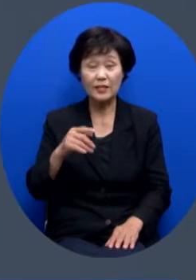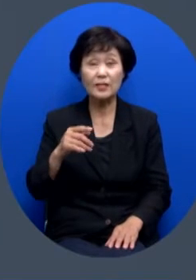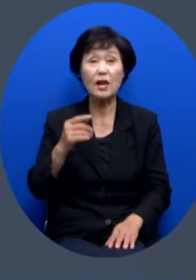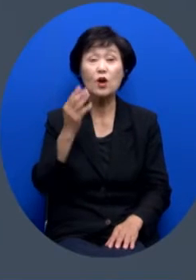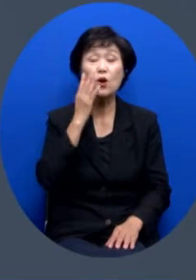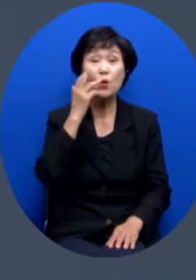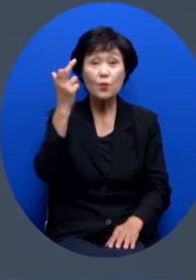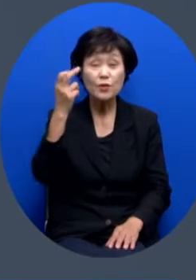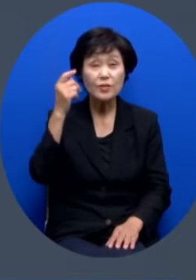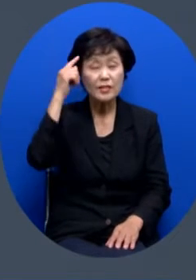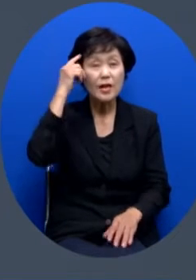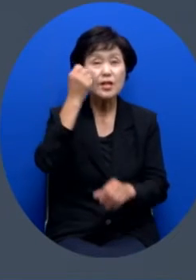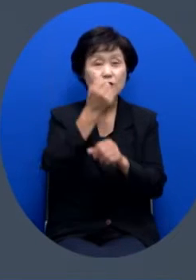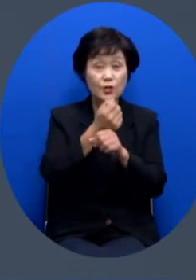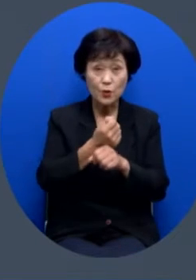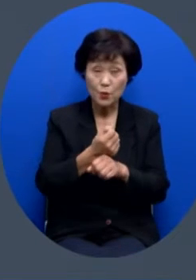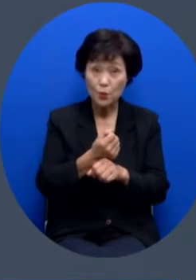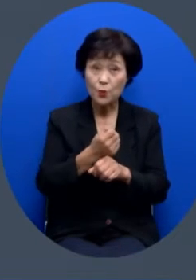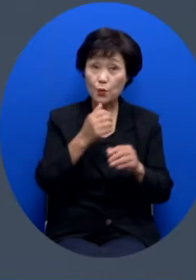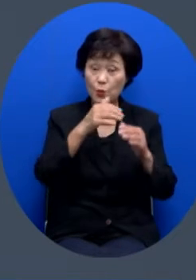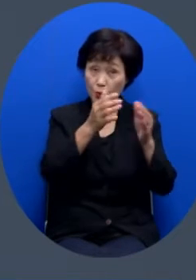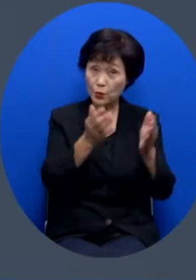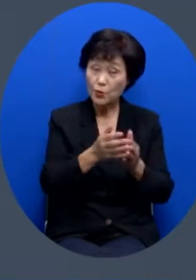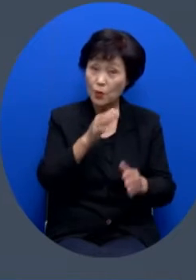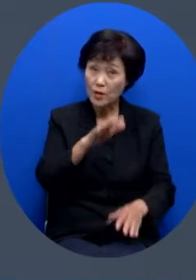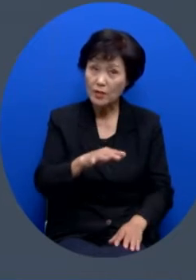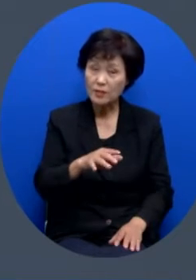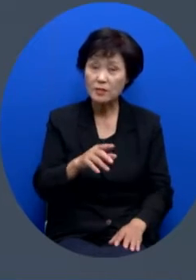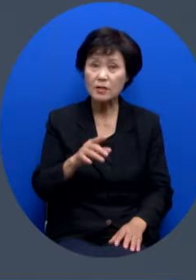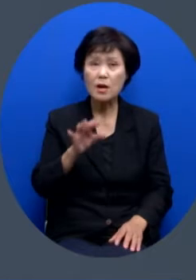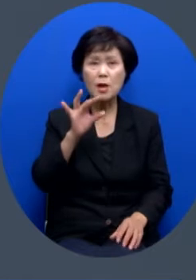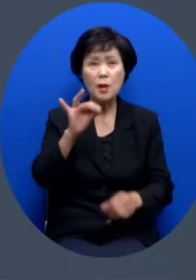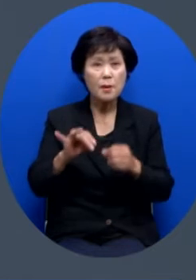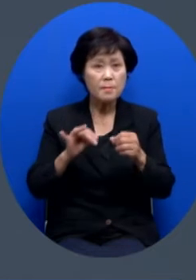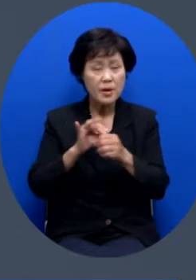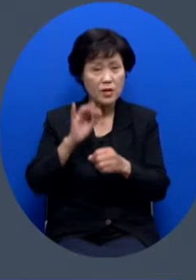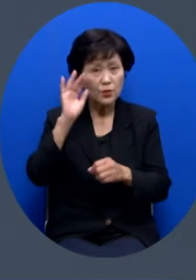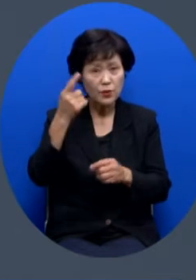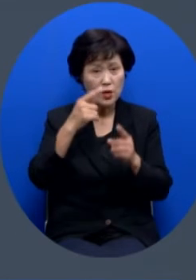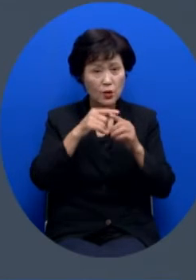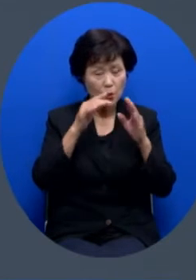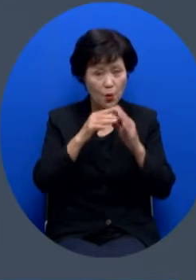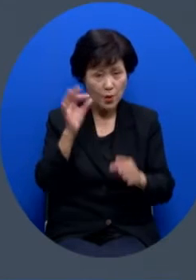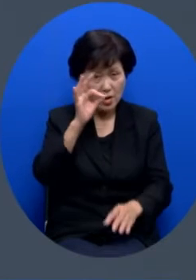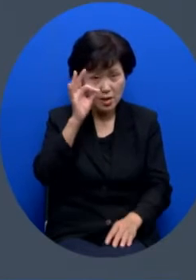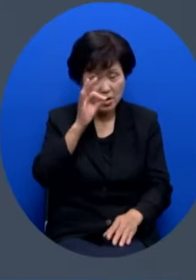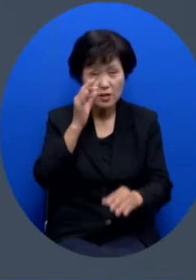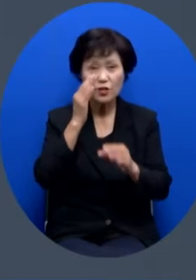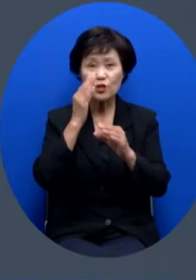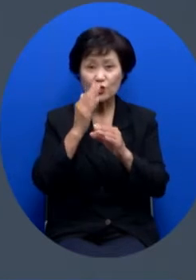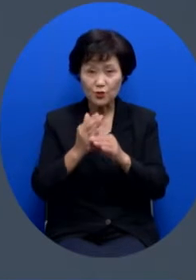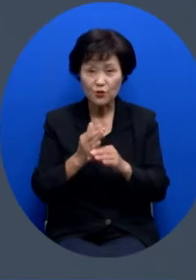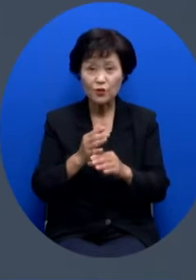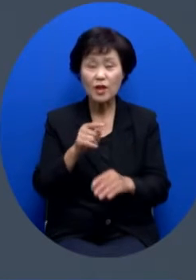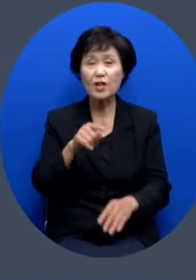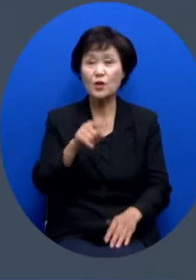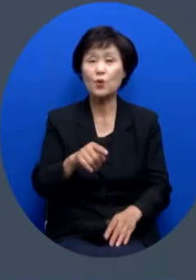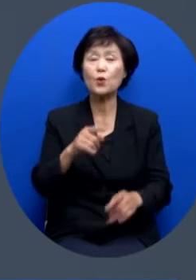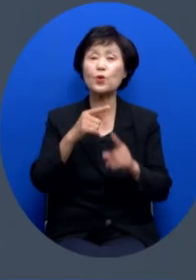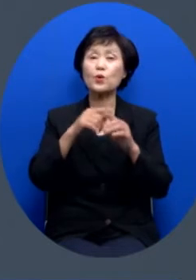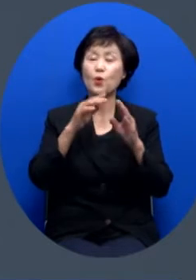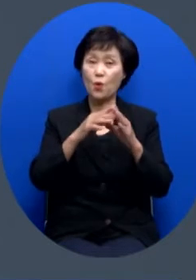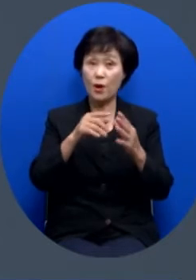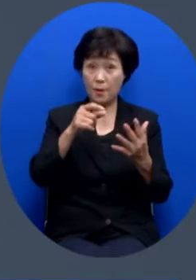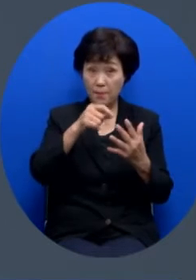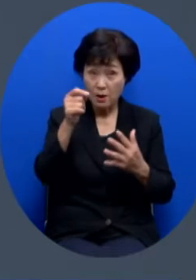11년 동안 100년 된 교회를 이렇게 발굴하는 가운데 뉴걸 변괴가 이제 거기 선정이